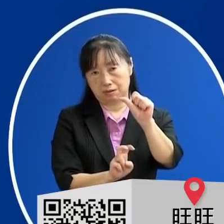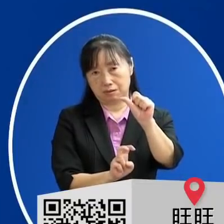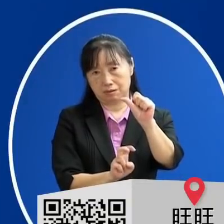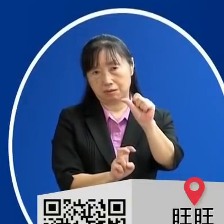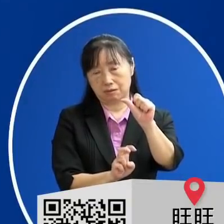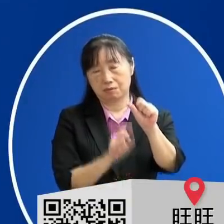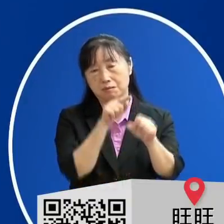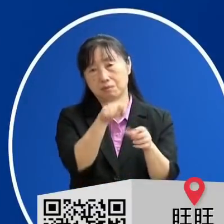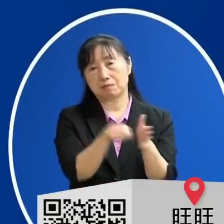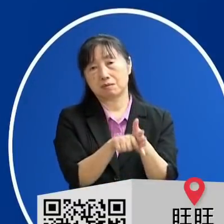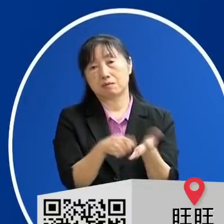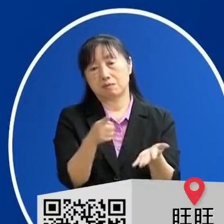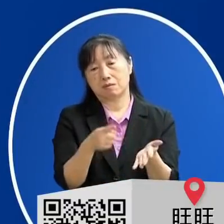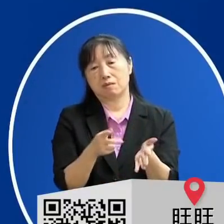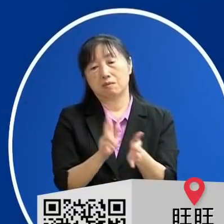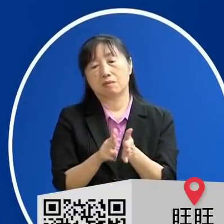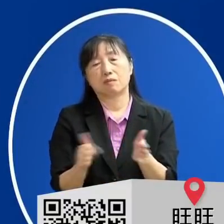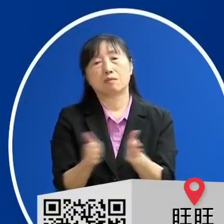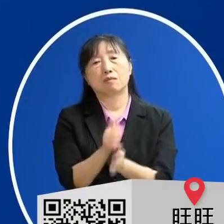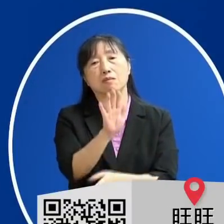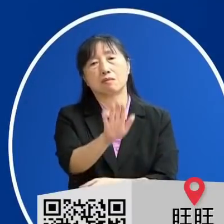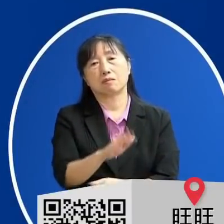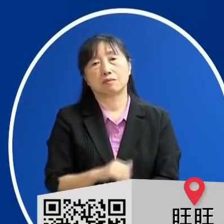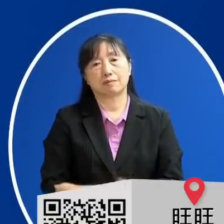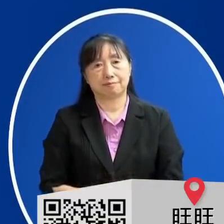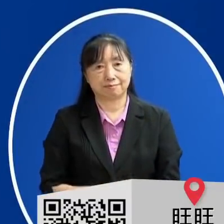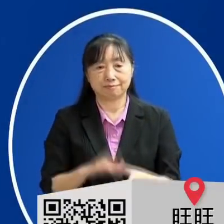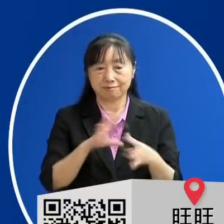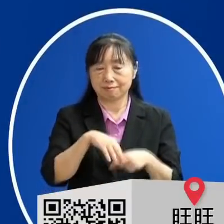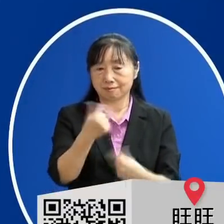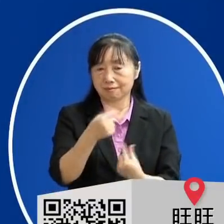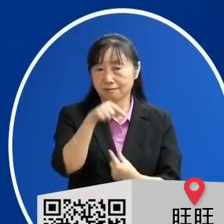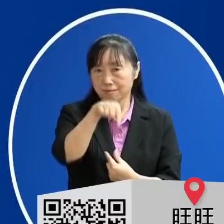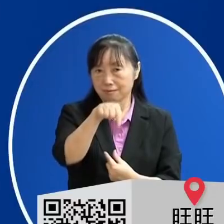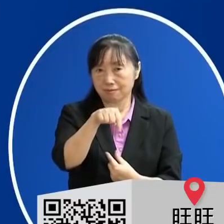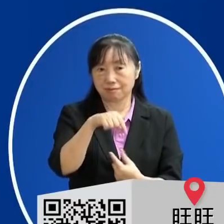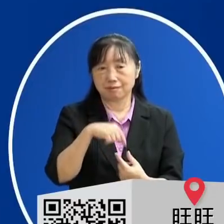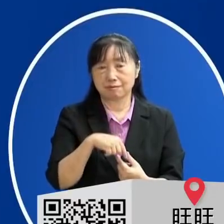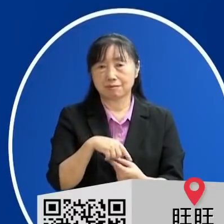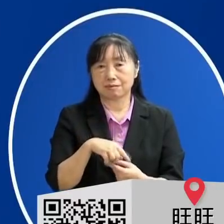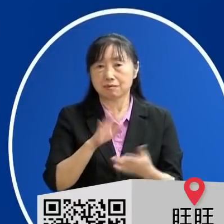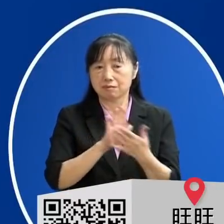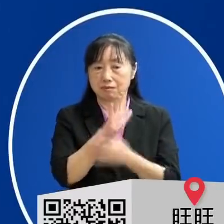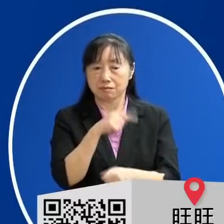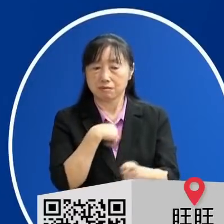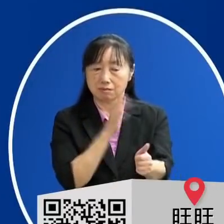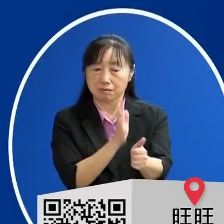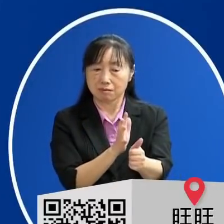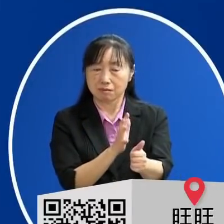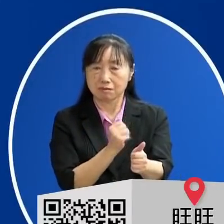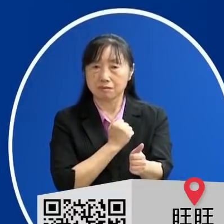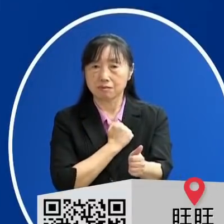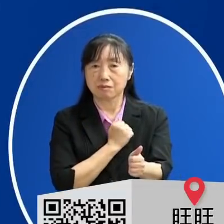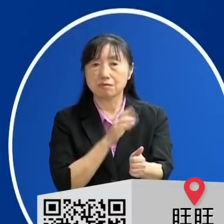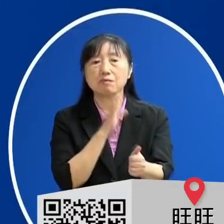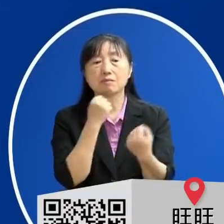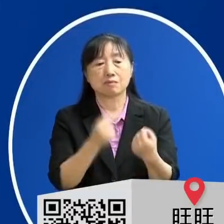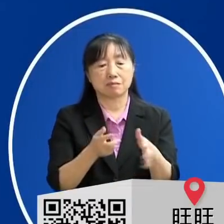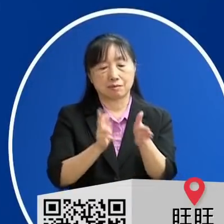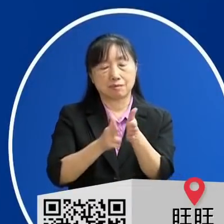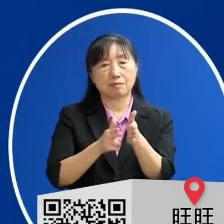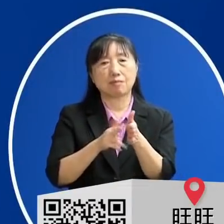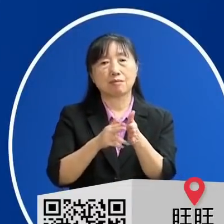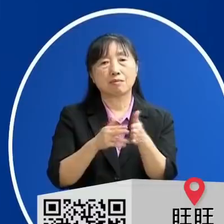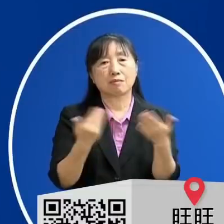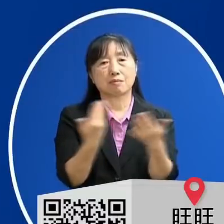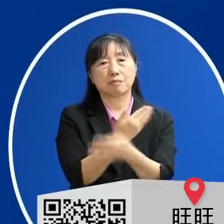有搭乘哦，所以有关这个也有了解，他是在台铁上面有换了